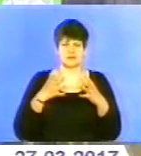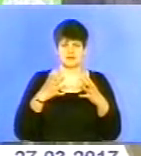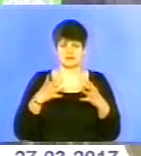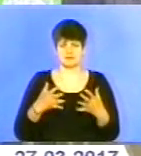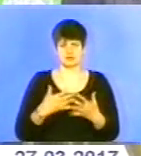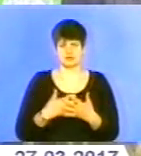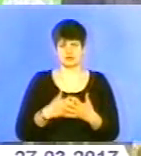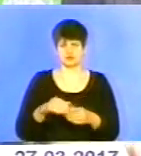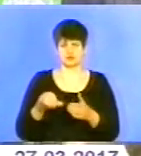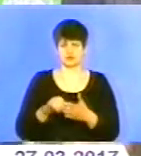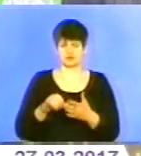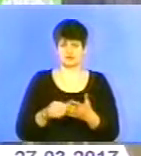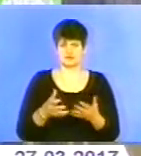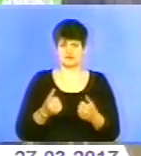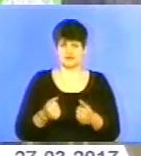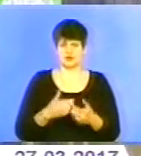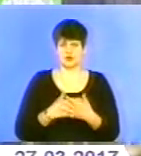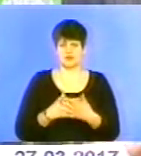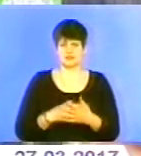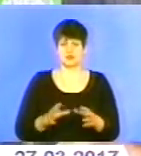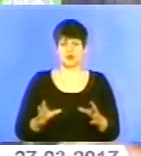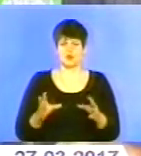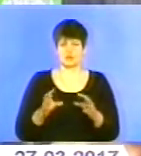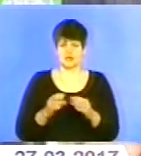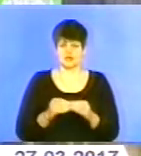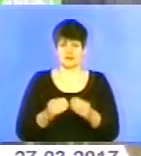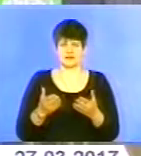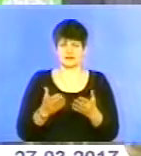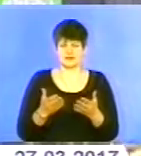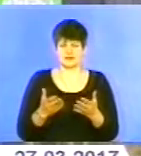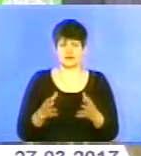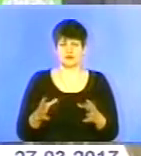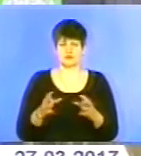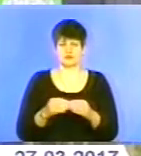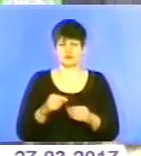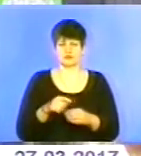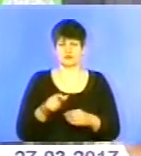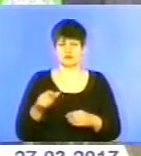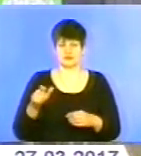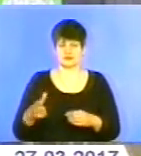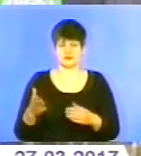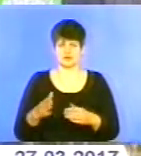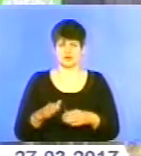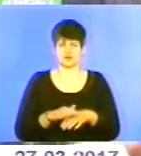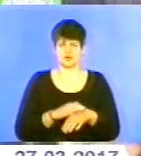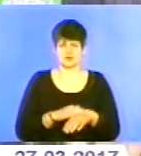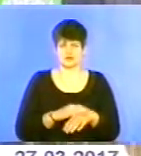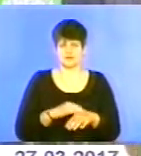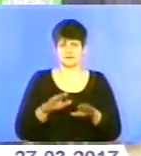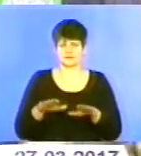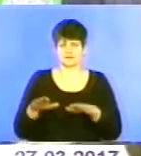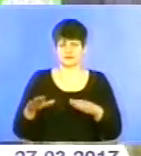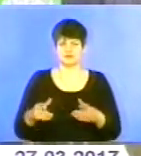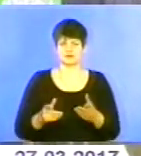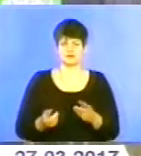цьому процесі взяли саме громадські об'єднання, які об'єднують якраз тих людей, котрі на добровільних засадах